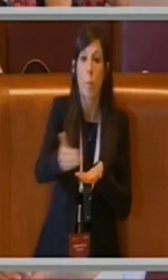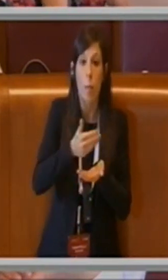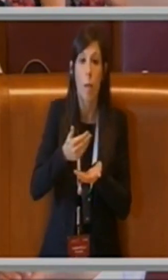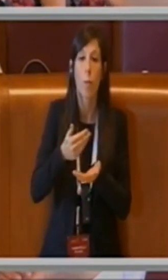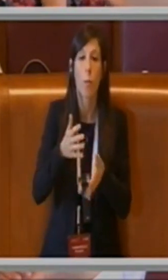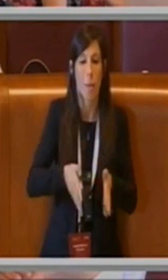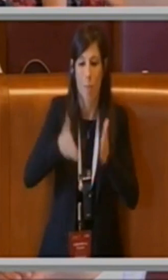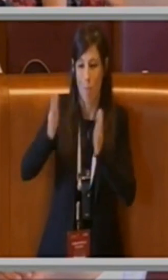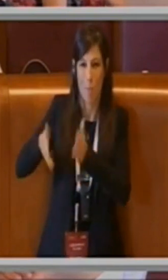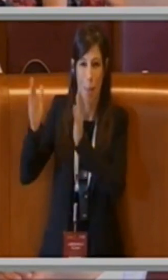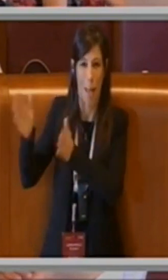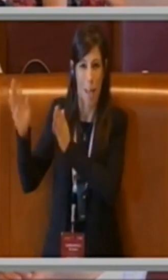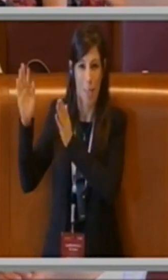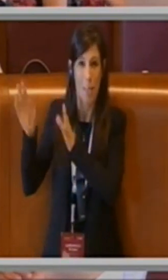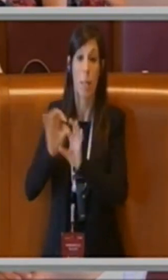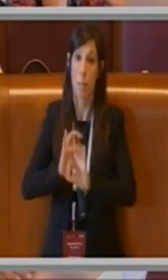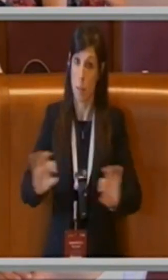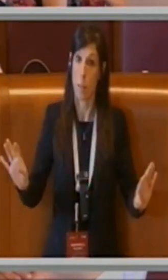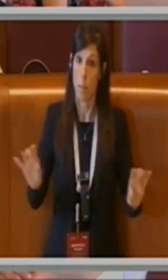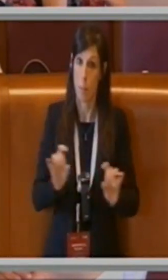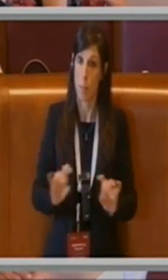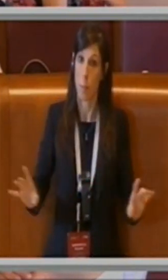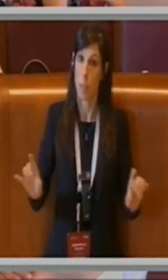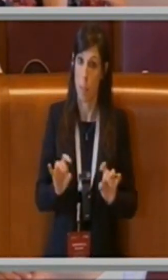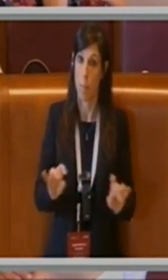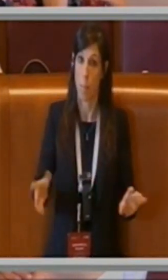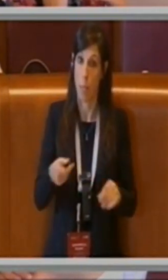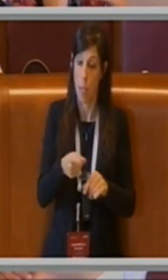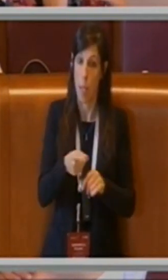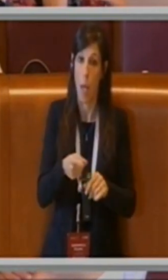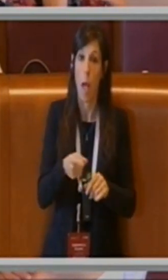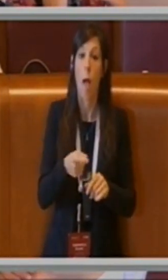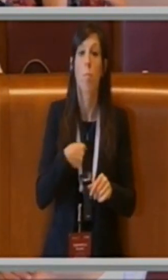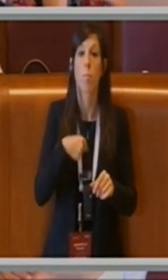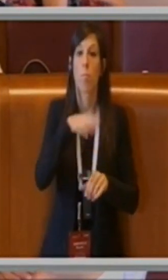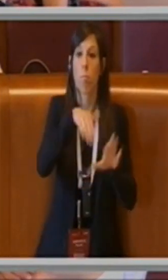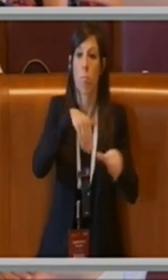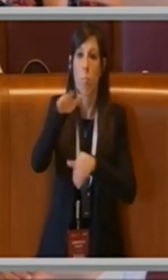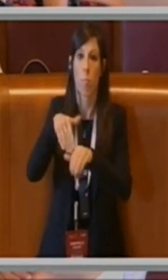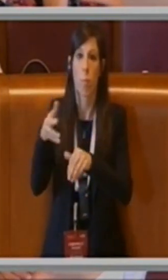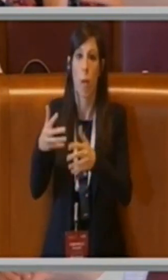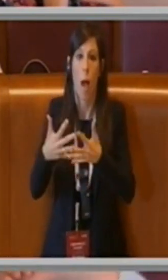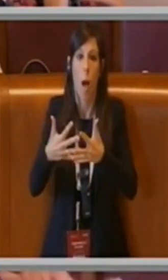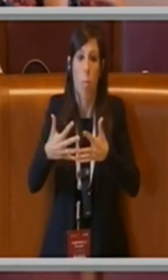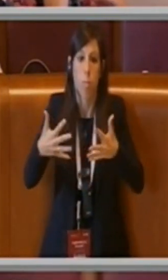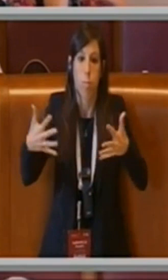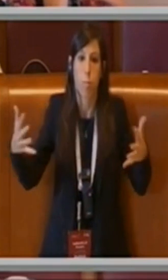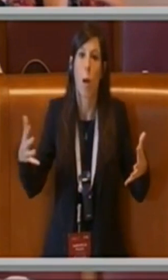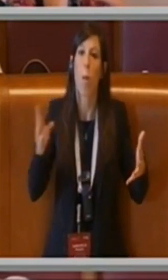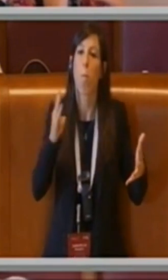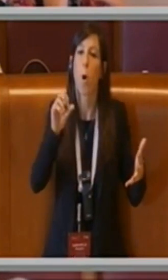zona che sono disponibili per creare ed estendere questo borgo.